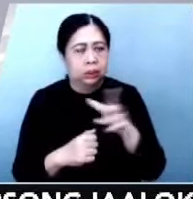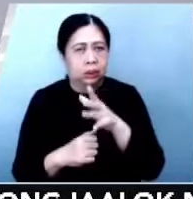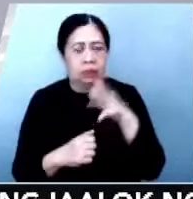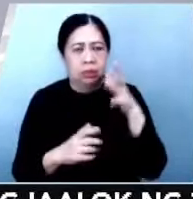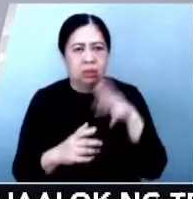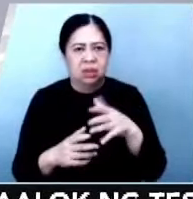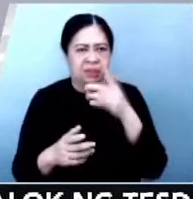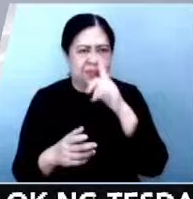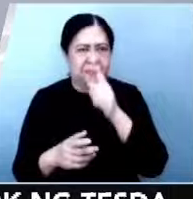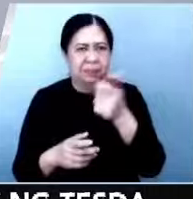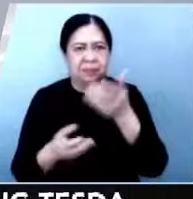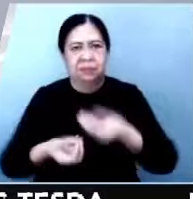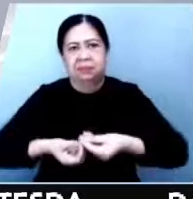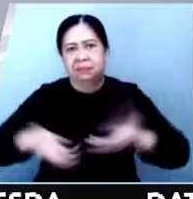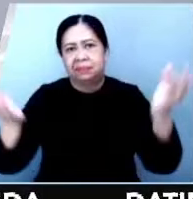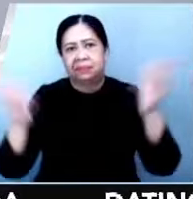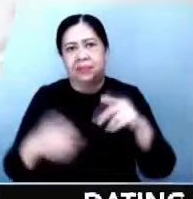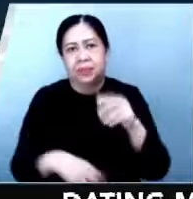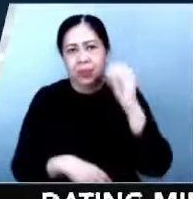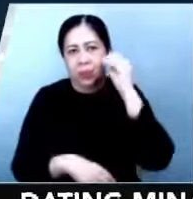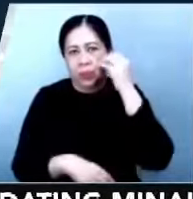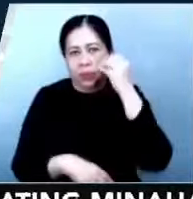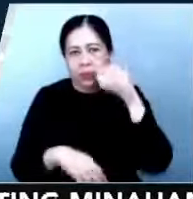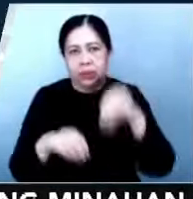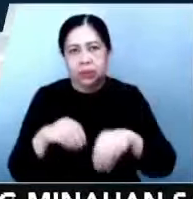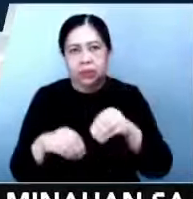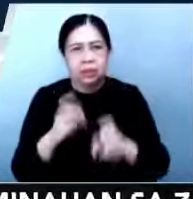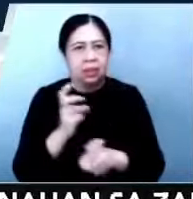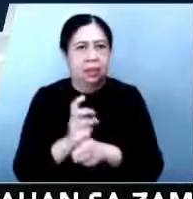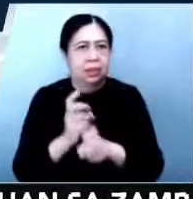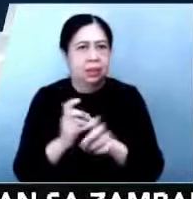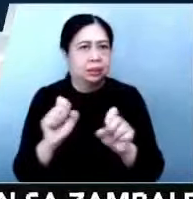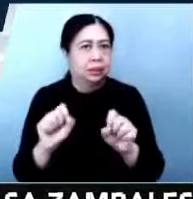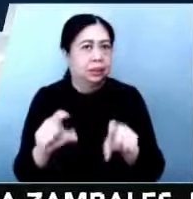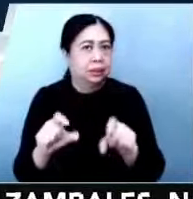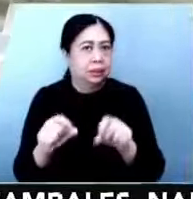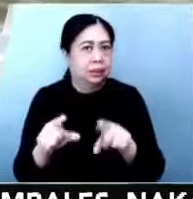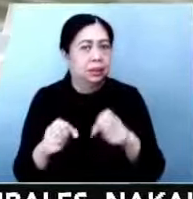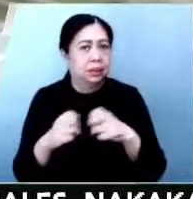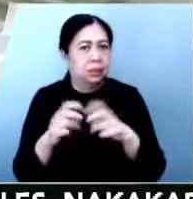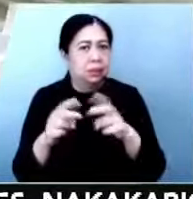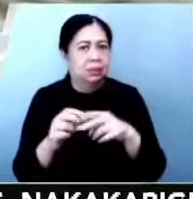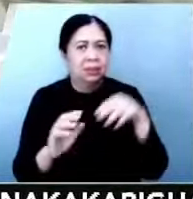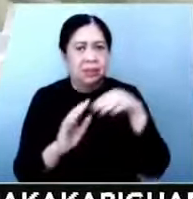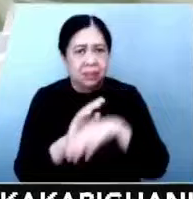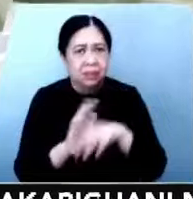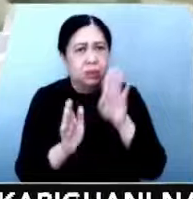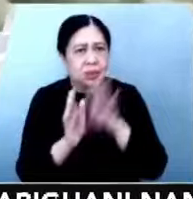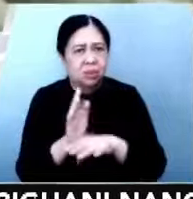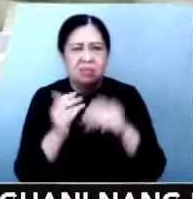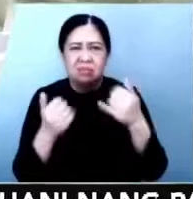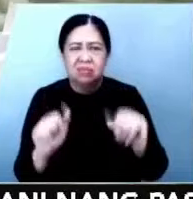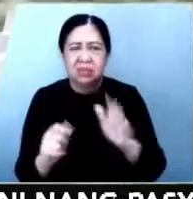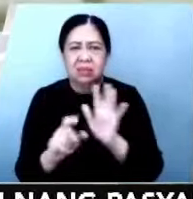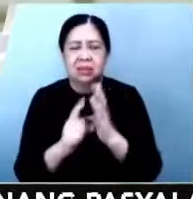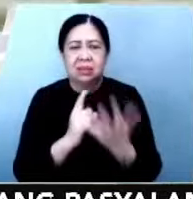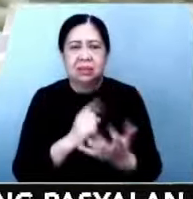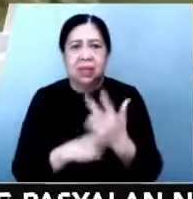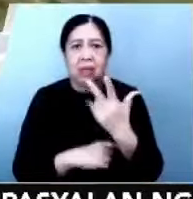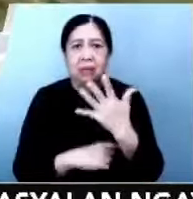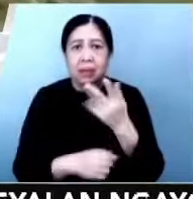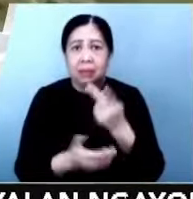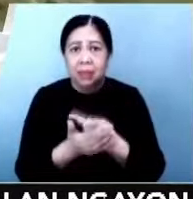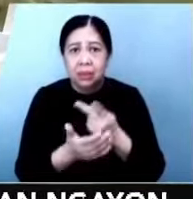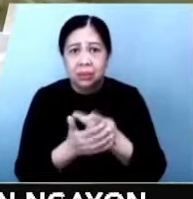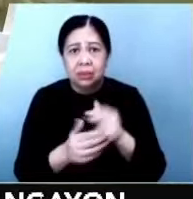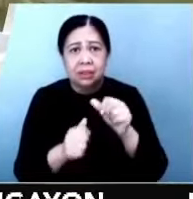na lang ang inani niyang sibuyas. Hirap kasi siyang ibenta ito kahit pa ibinagsak na niya ang presyo sa 35 pesos kada